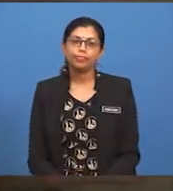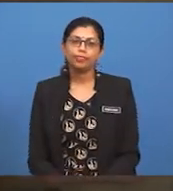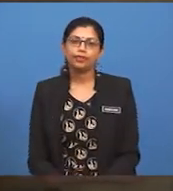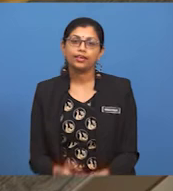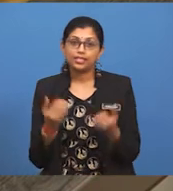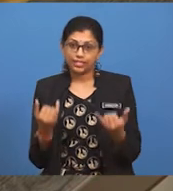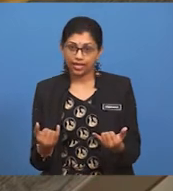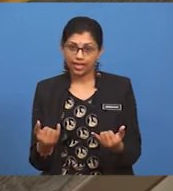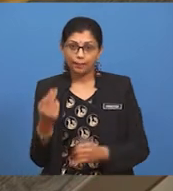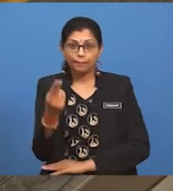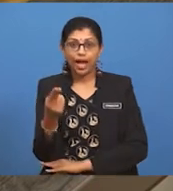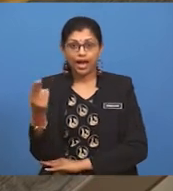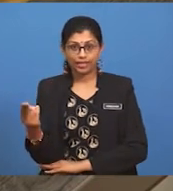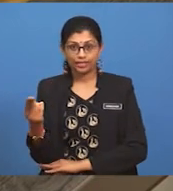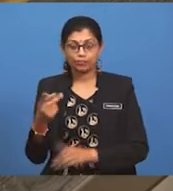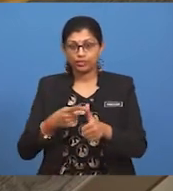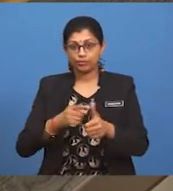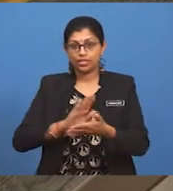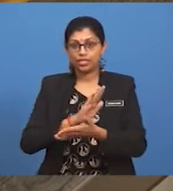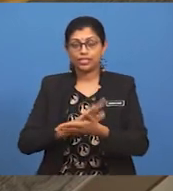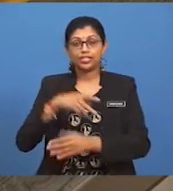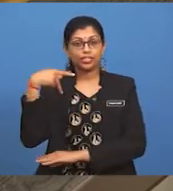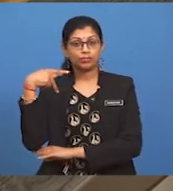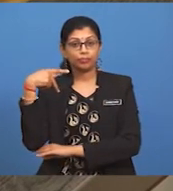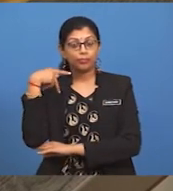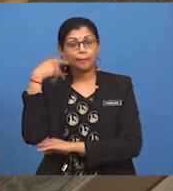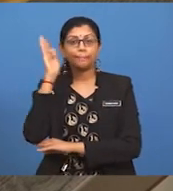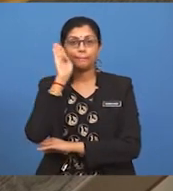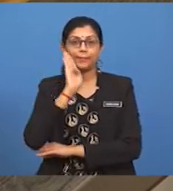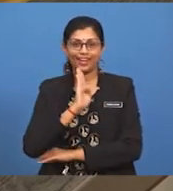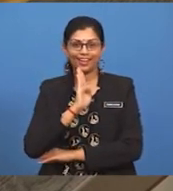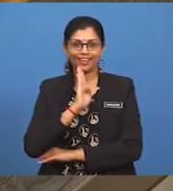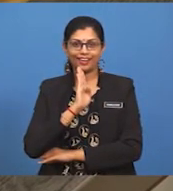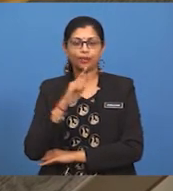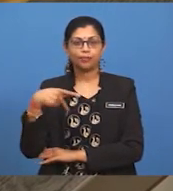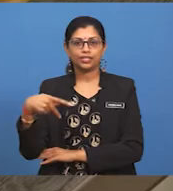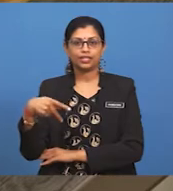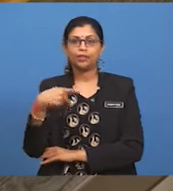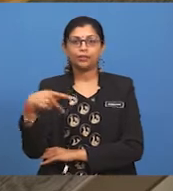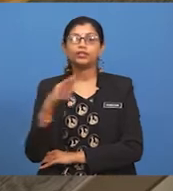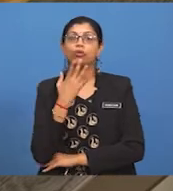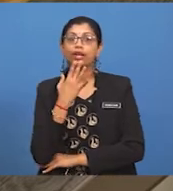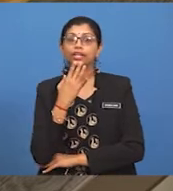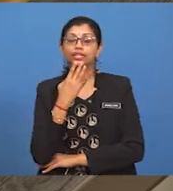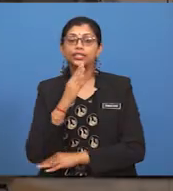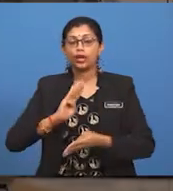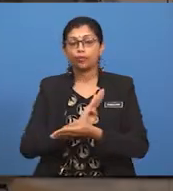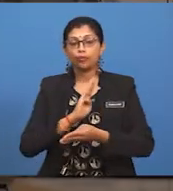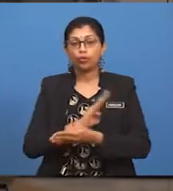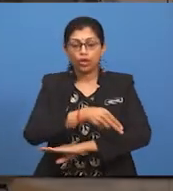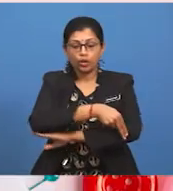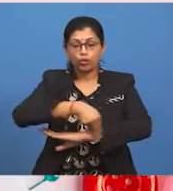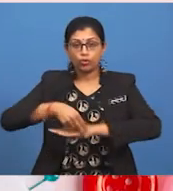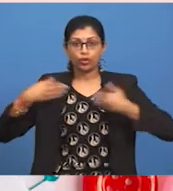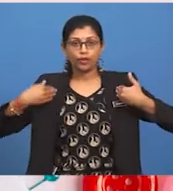pola, iaitu kertas merah, pensel, pensel dewi warna dan borang ukuran badan.